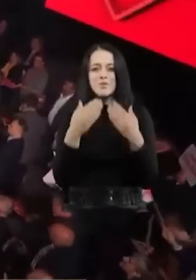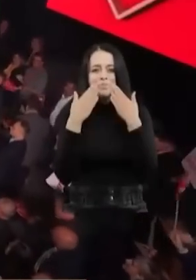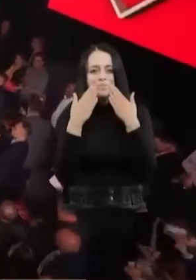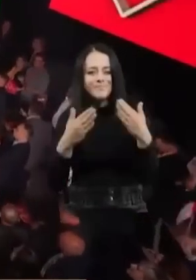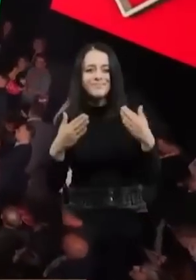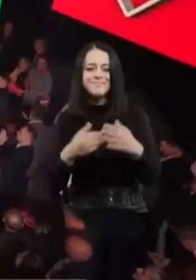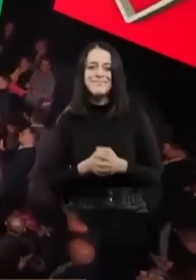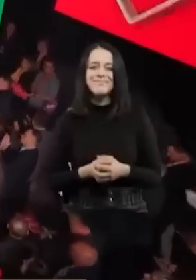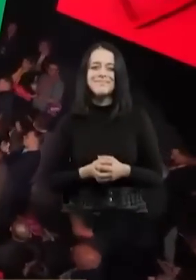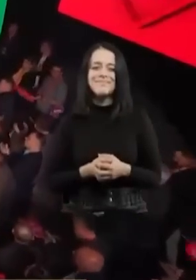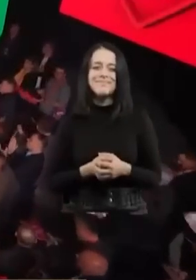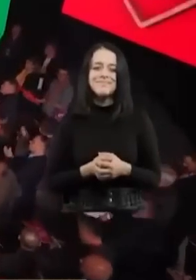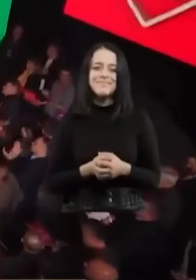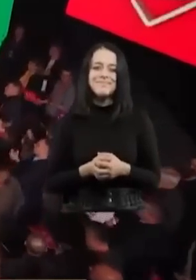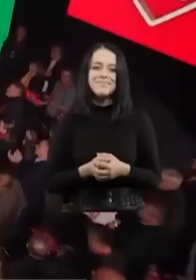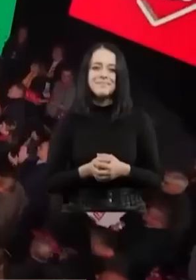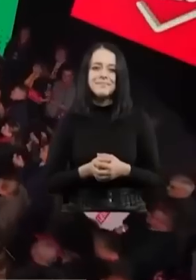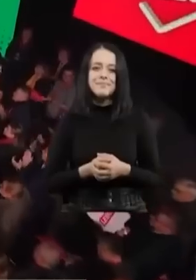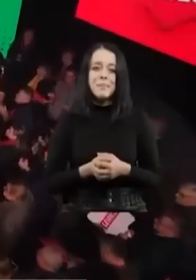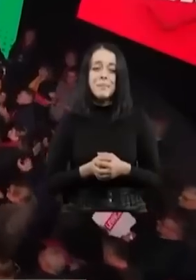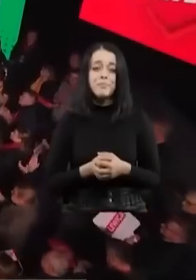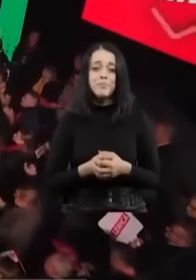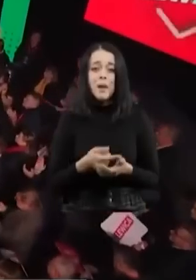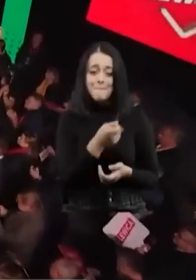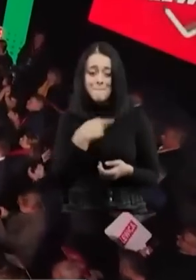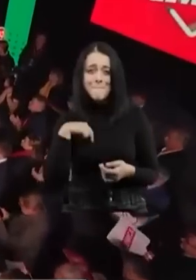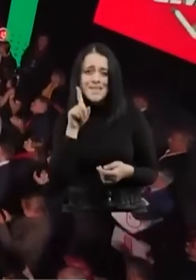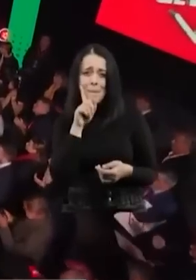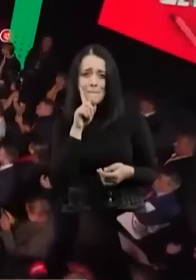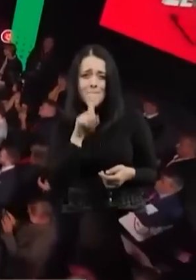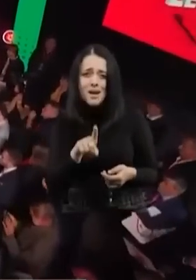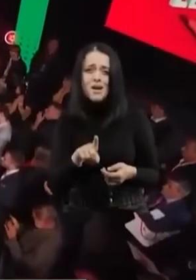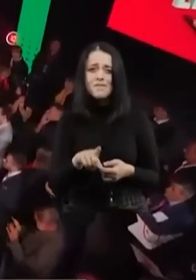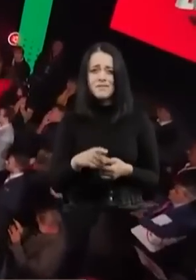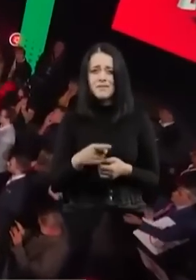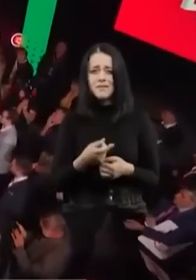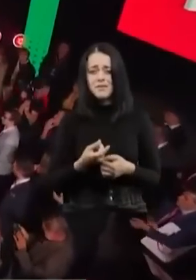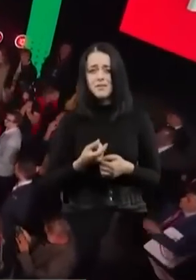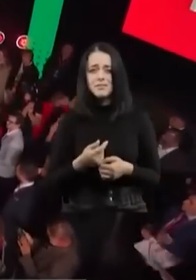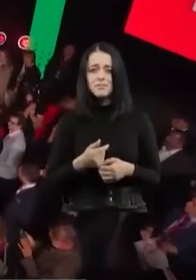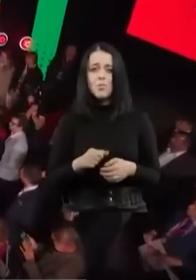bardzo też duże poparcie dla programów społecznych, że oni będą za 13, 14 emeryturami i tak dalej